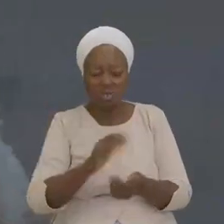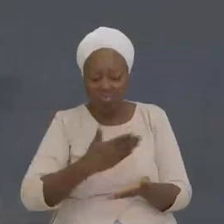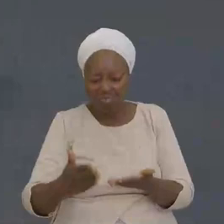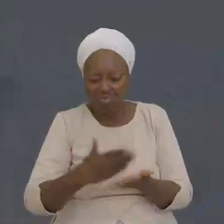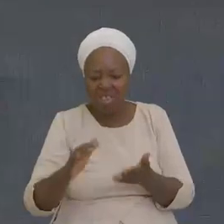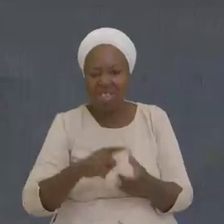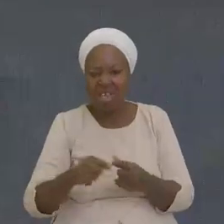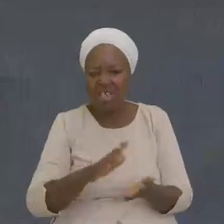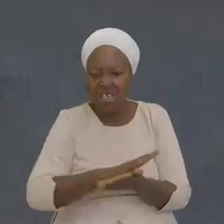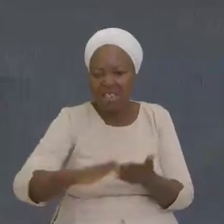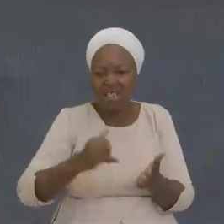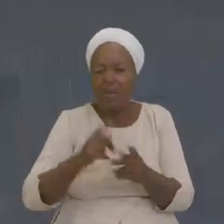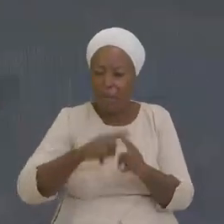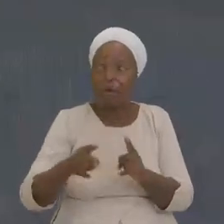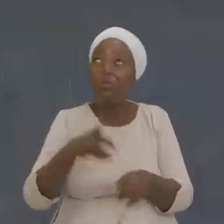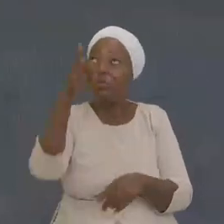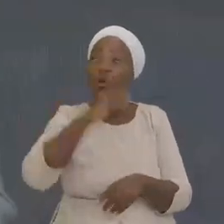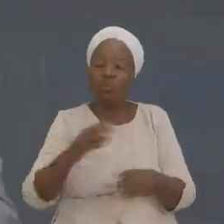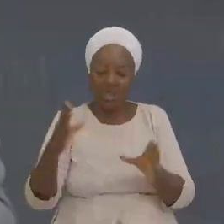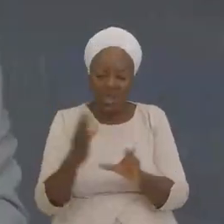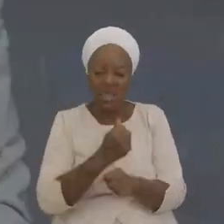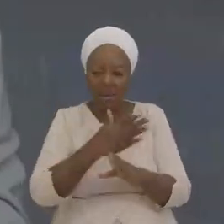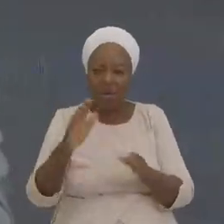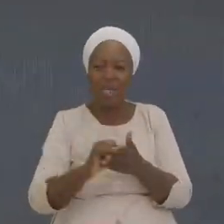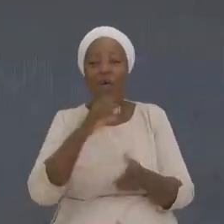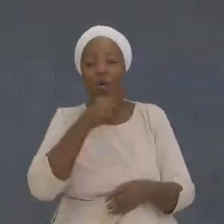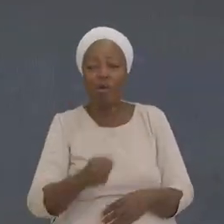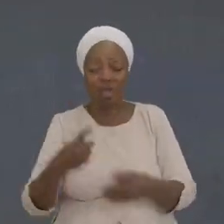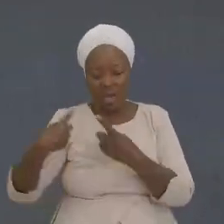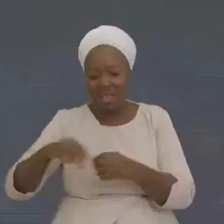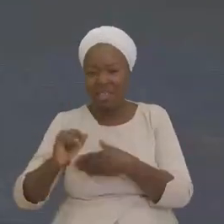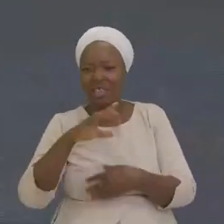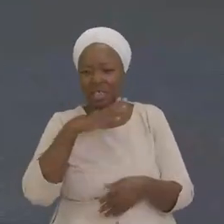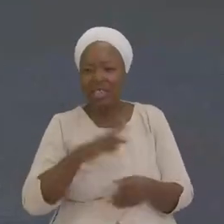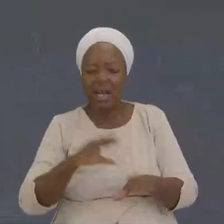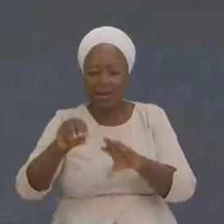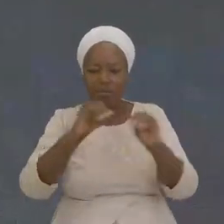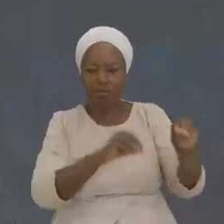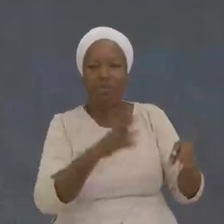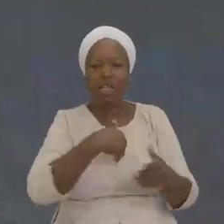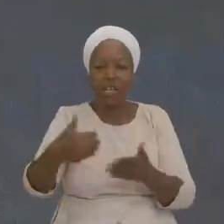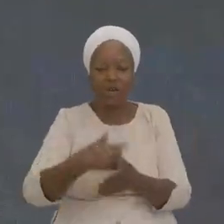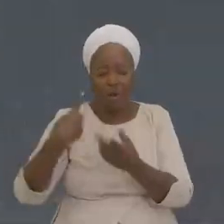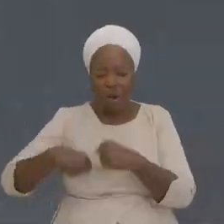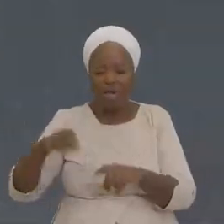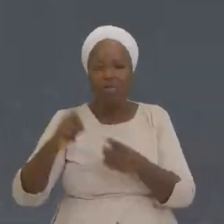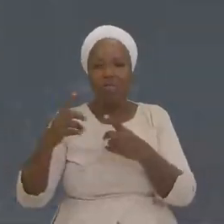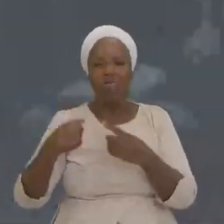enlacées, il ne va pas ajuster ça simplement. Nous devons vivre par un nouveau cœur pour chacun de nous.